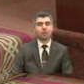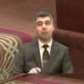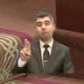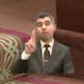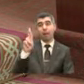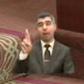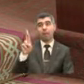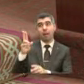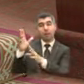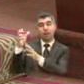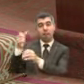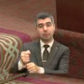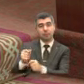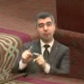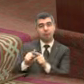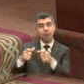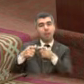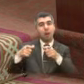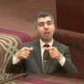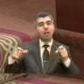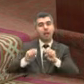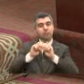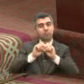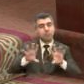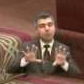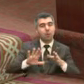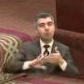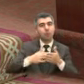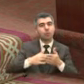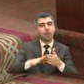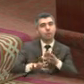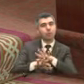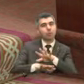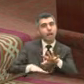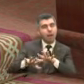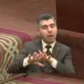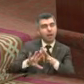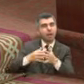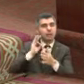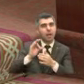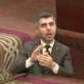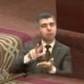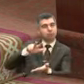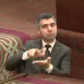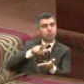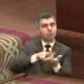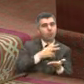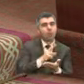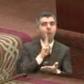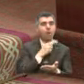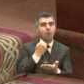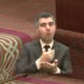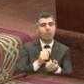السامية لتوسيع قاعدة الممارسة الرياضية لجميع الشرائح المجتمع وتفعيل السياسة الحكومية والاستراتيجية الوطنية في مجال